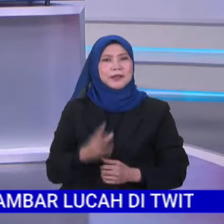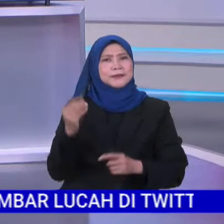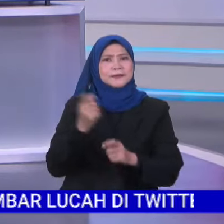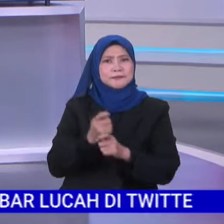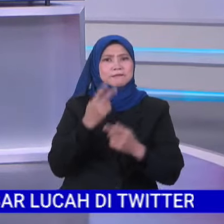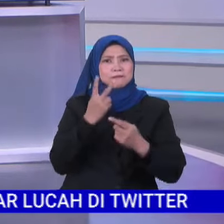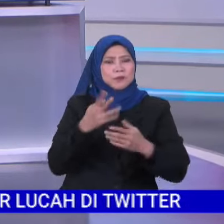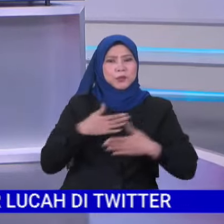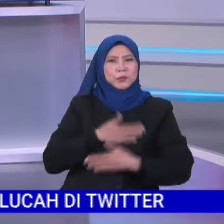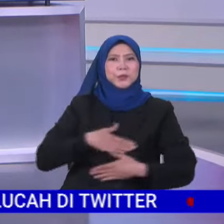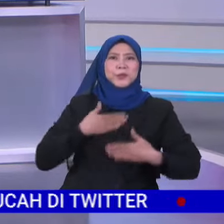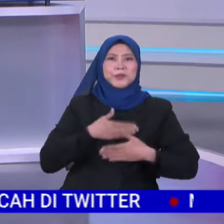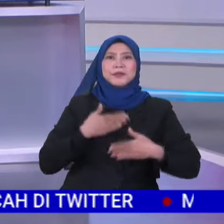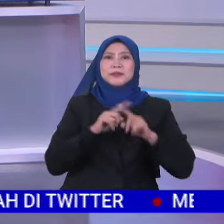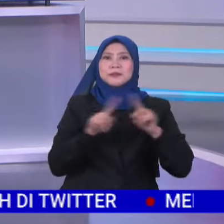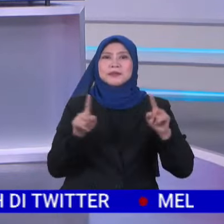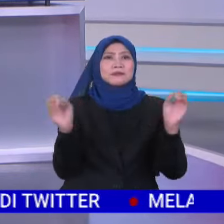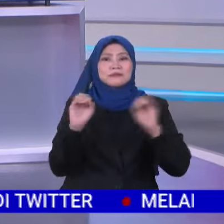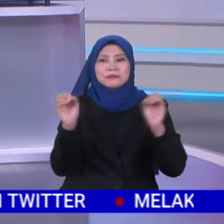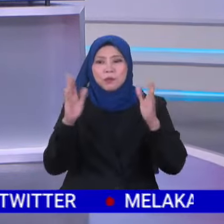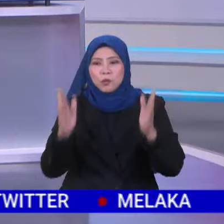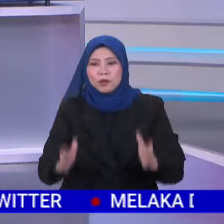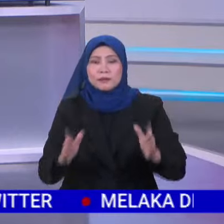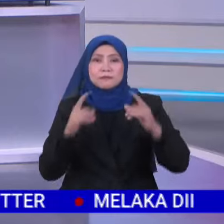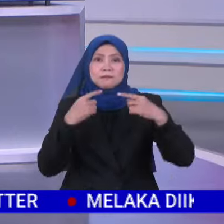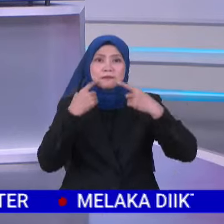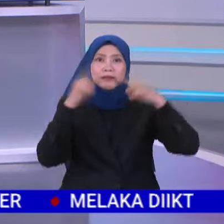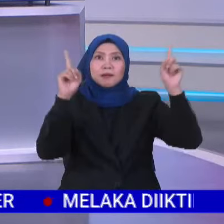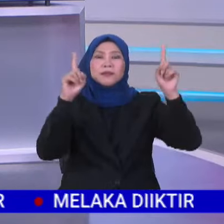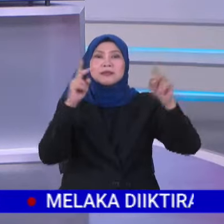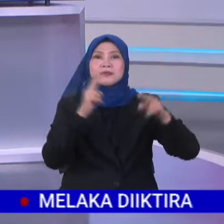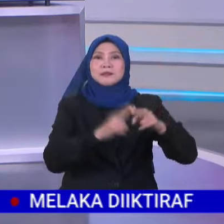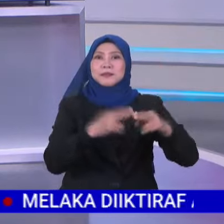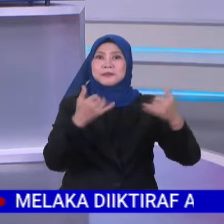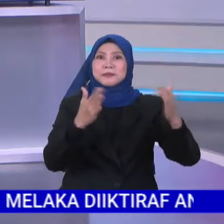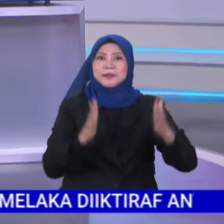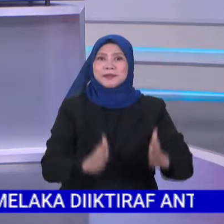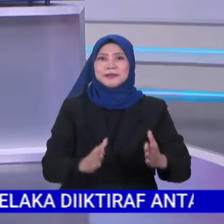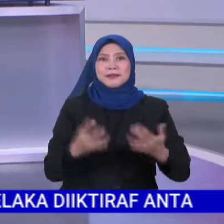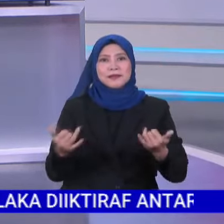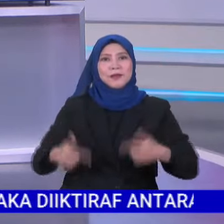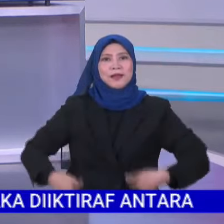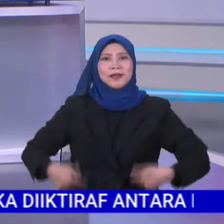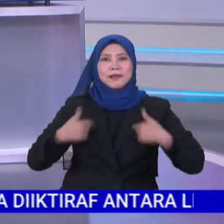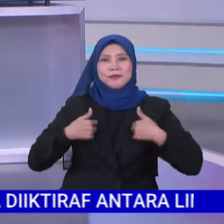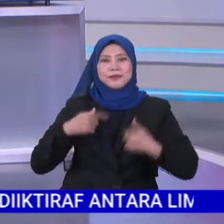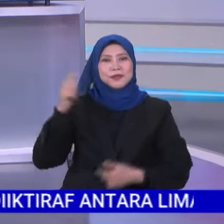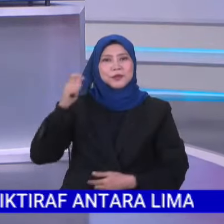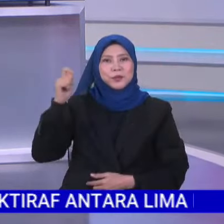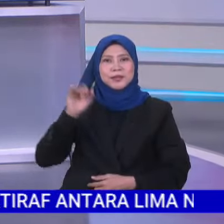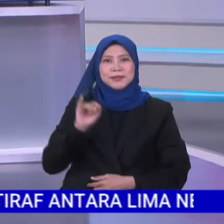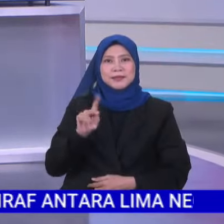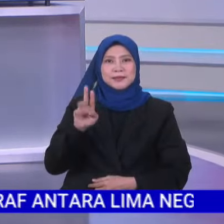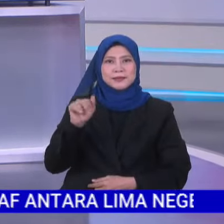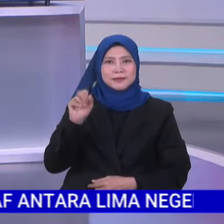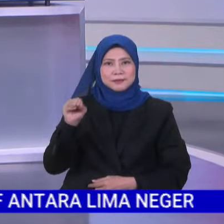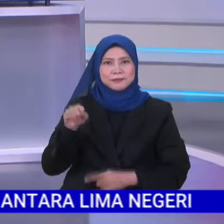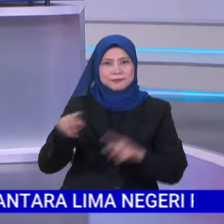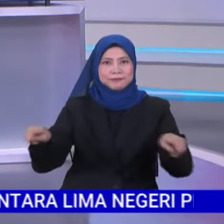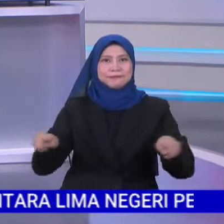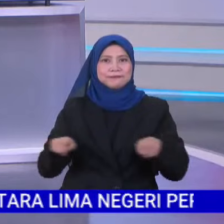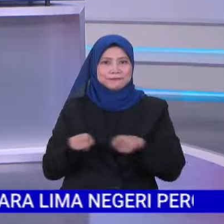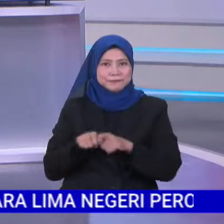tetap meriah meskipun tampak lipat beberapa pemain ternama laporannya saya langsung sama Tuhan Ikram by Muhammad di